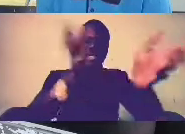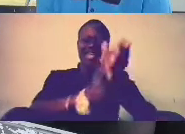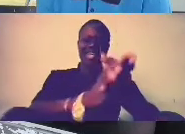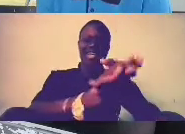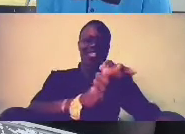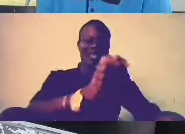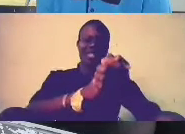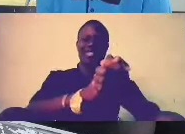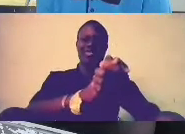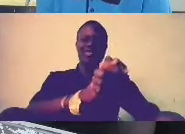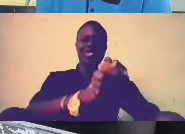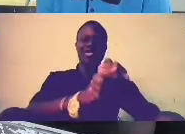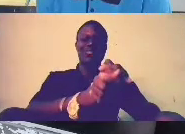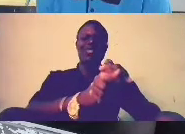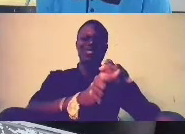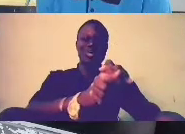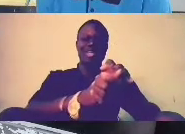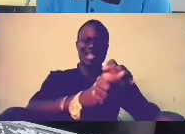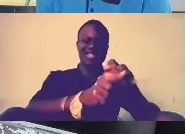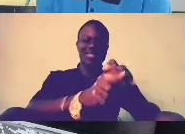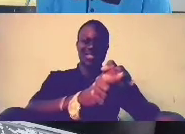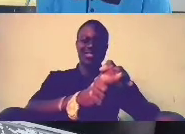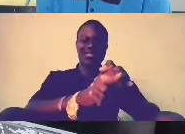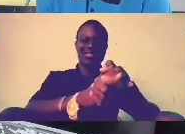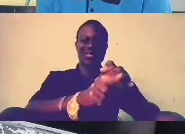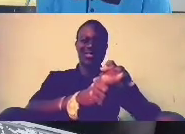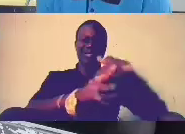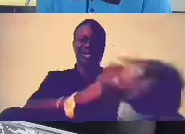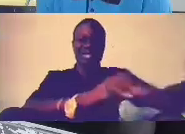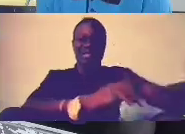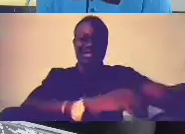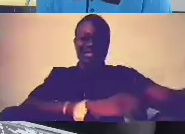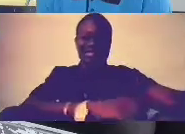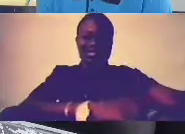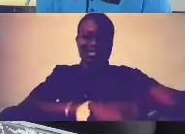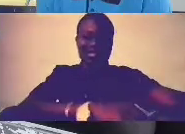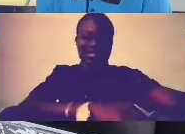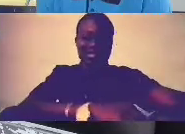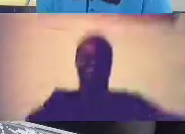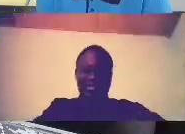À toi de t'abonner pour ne plus rater aucune vidéo. Merci.